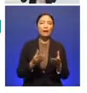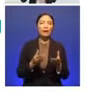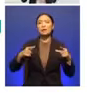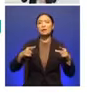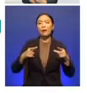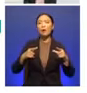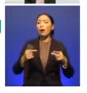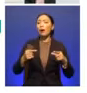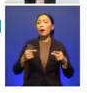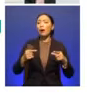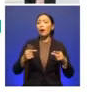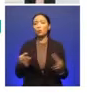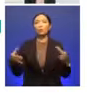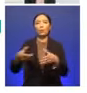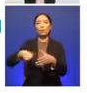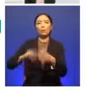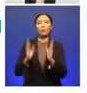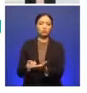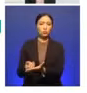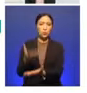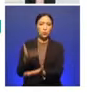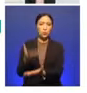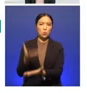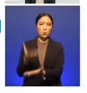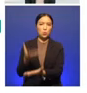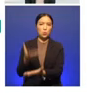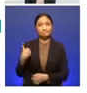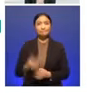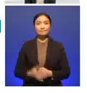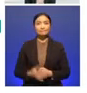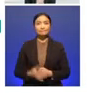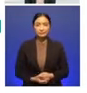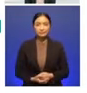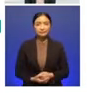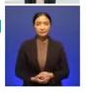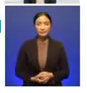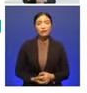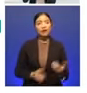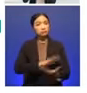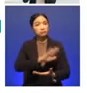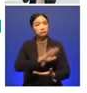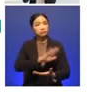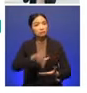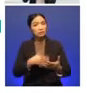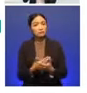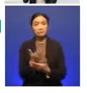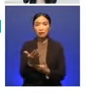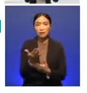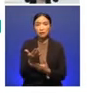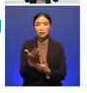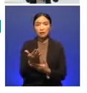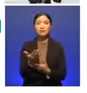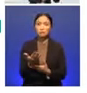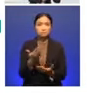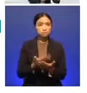ลุ่มที่มีฐานะที่ดีกว่านั่นเองนะครับขออนุญาตภาพต่อไปครับทั้งหมดนี้มันยังไม่ได้ฉายภาพราย